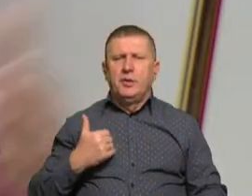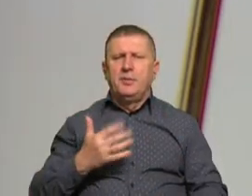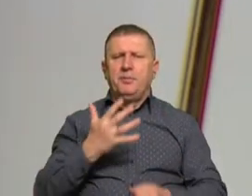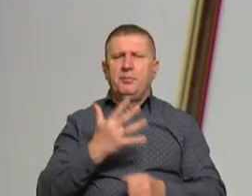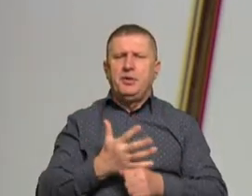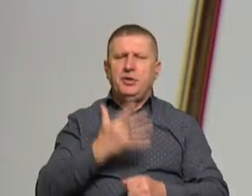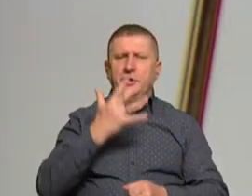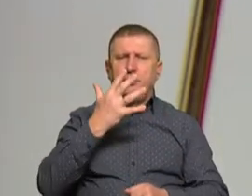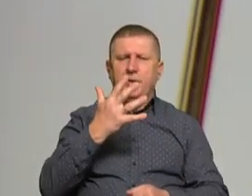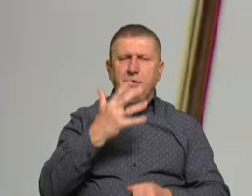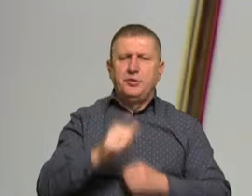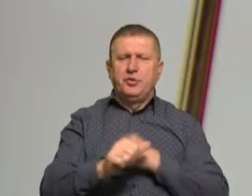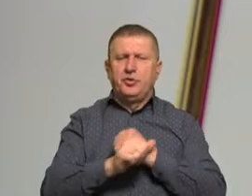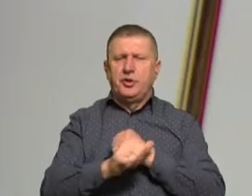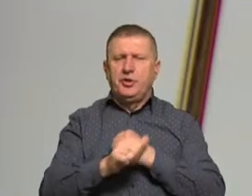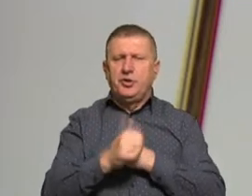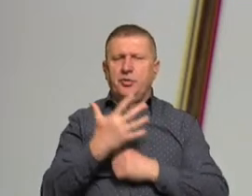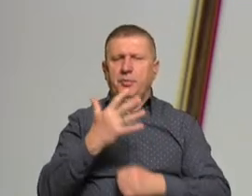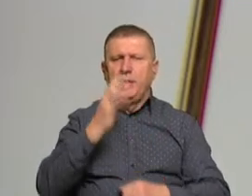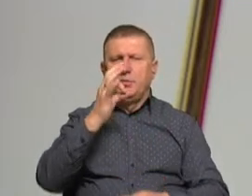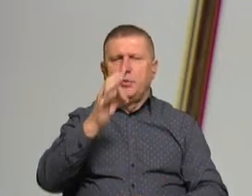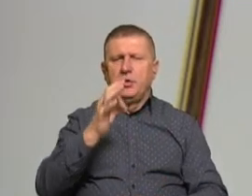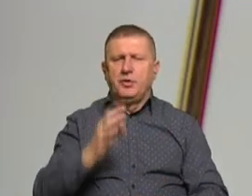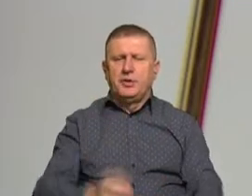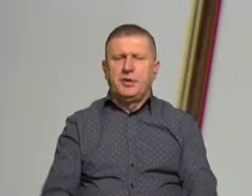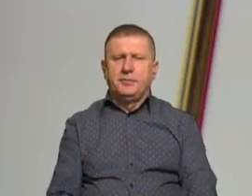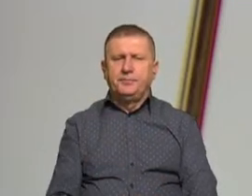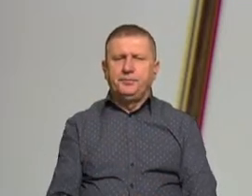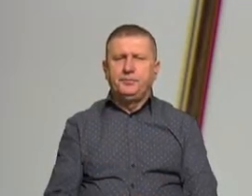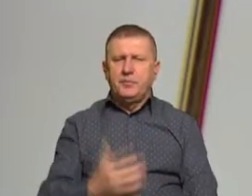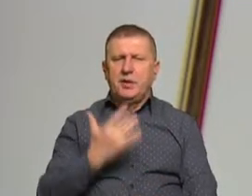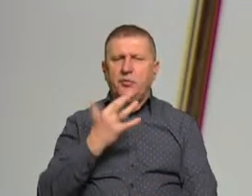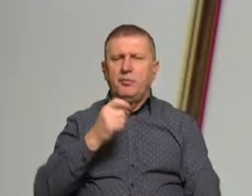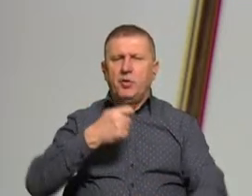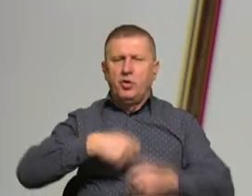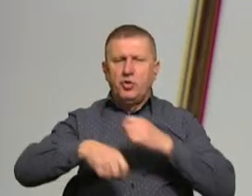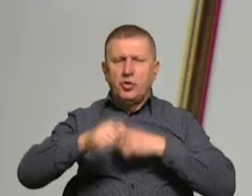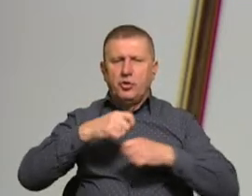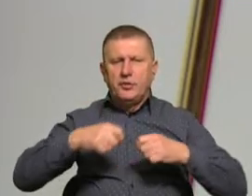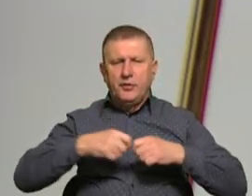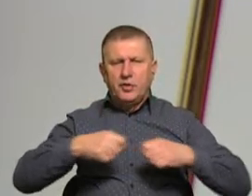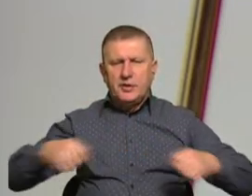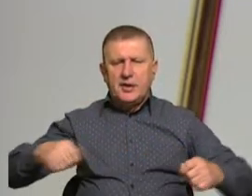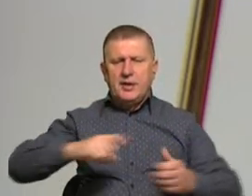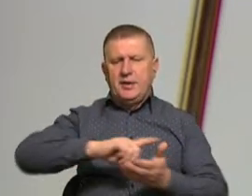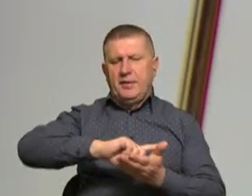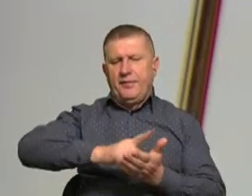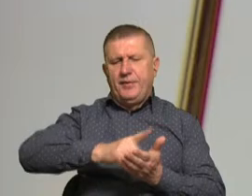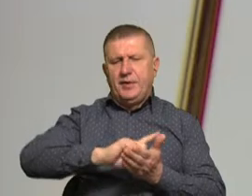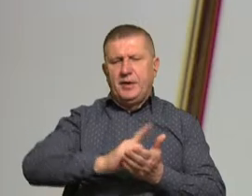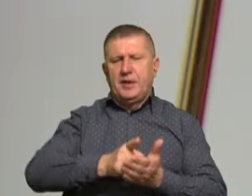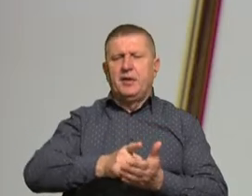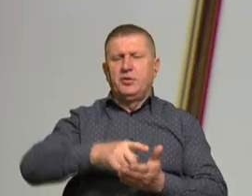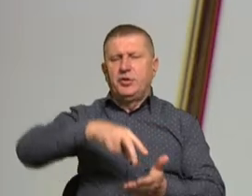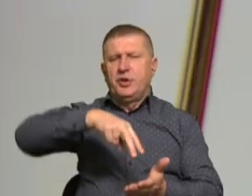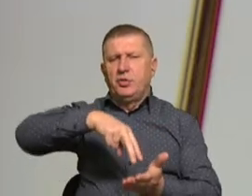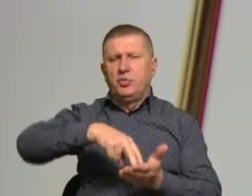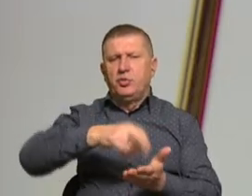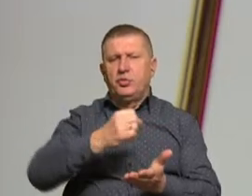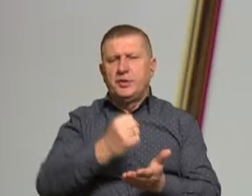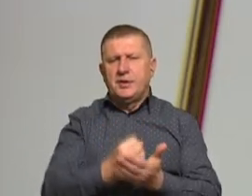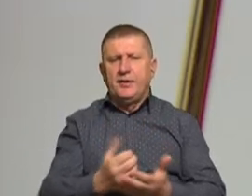55%, a docelowo 65%. My mówimy o rozwiązaniach, które wynikają z ustawy, też krajowej,